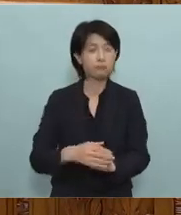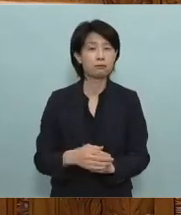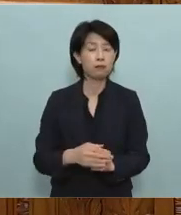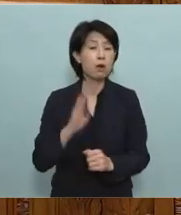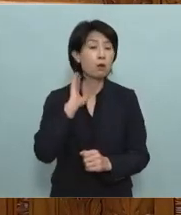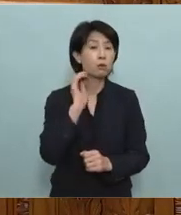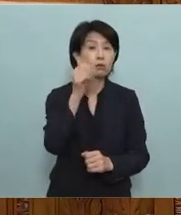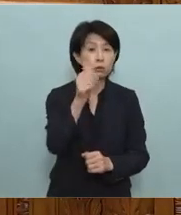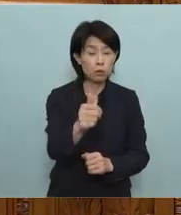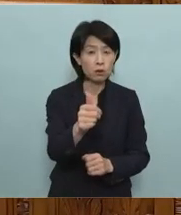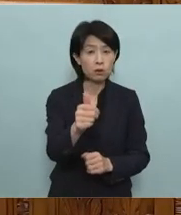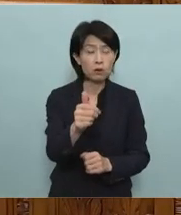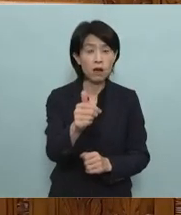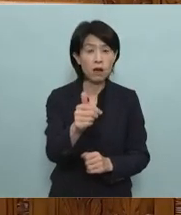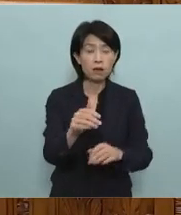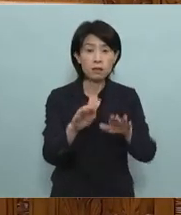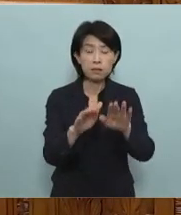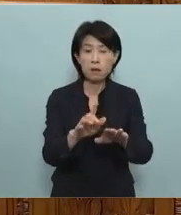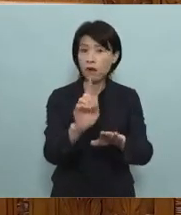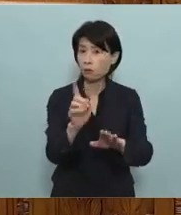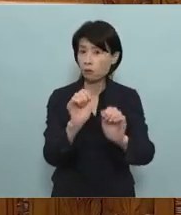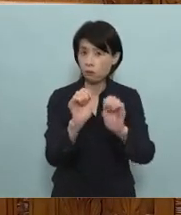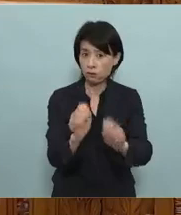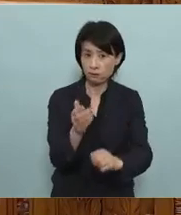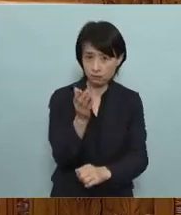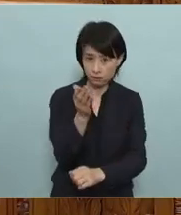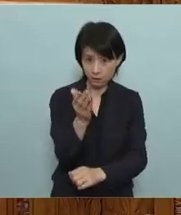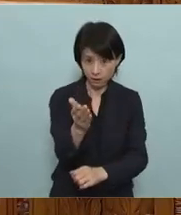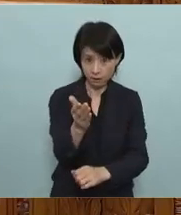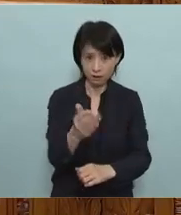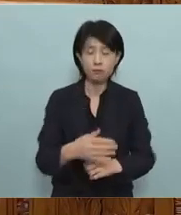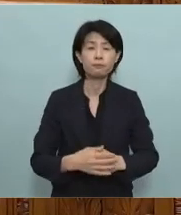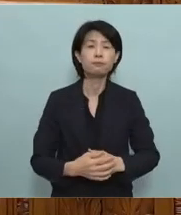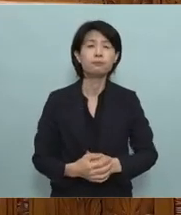総理は一体何をされておられるのですか。